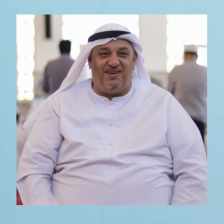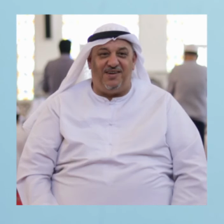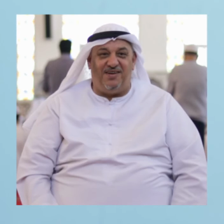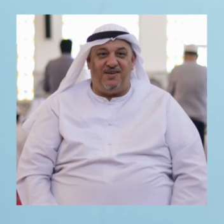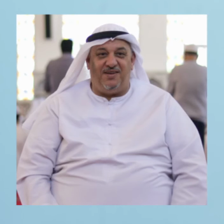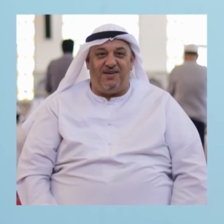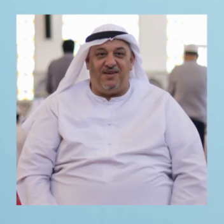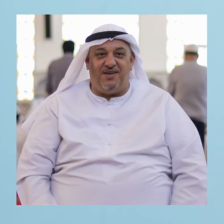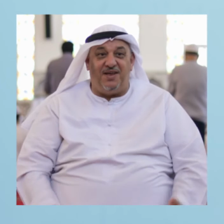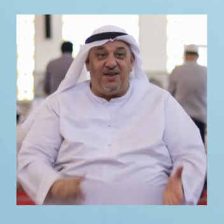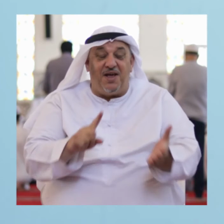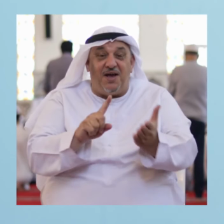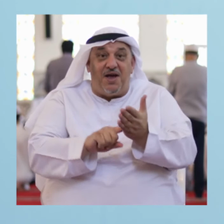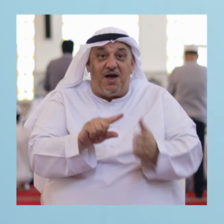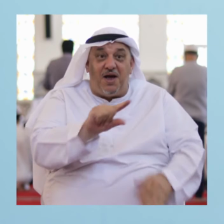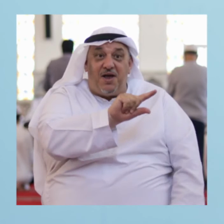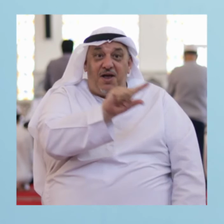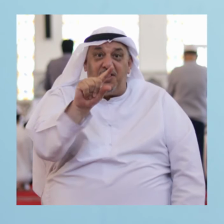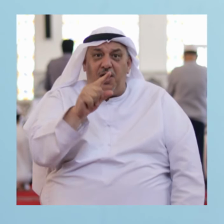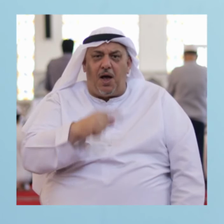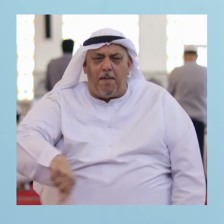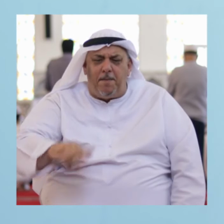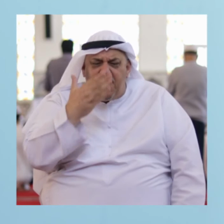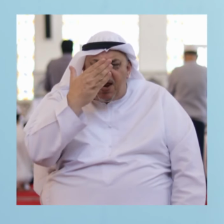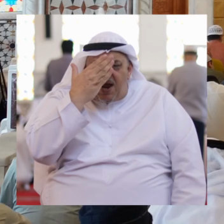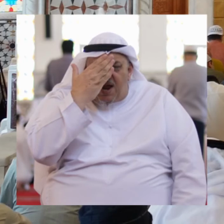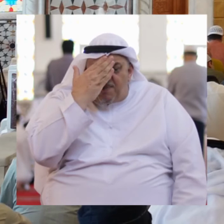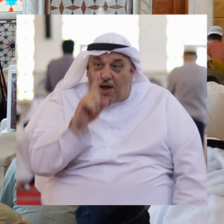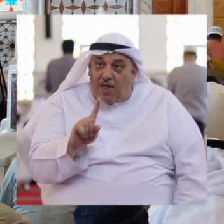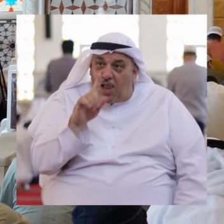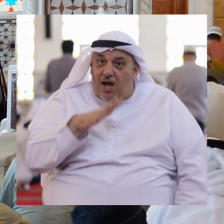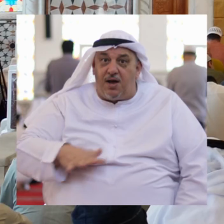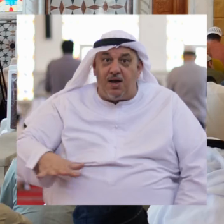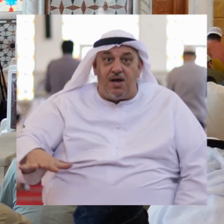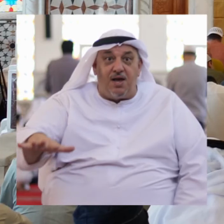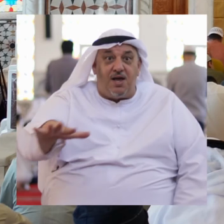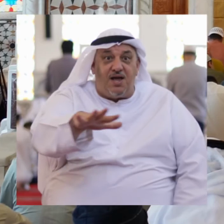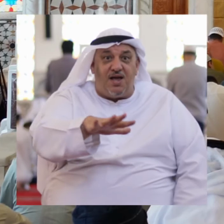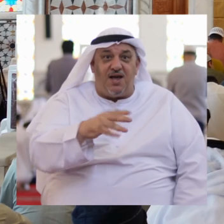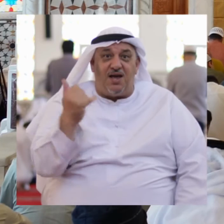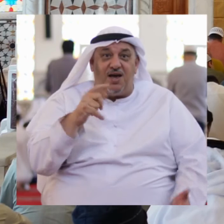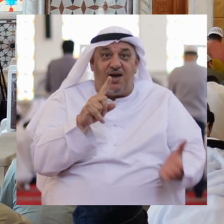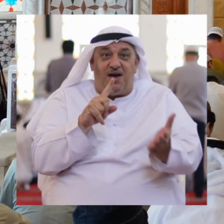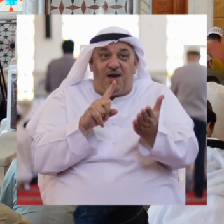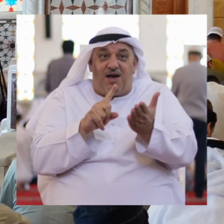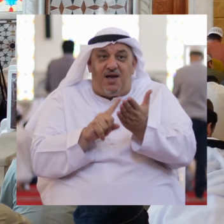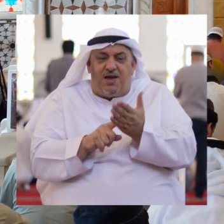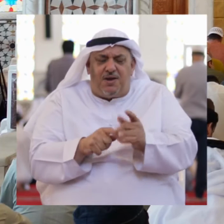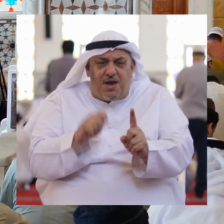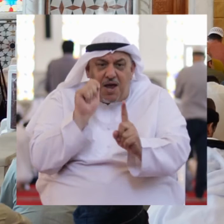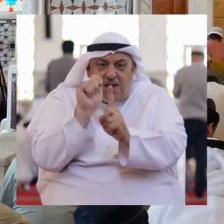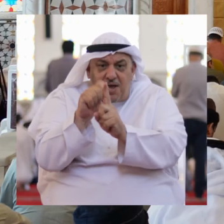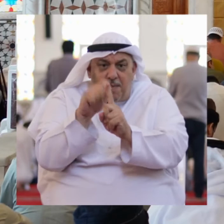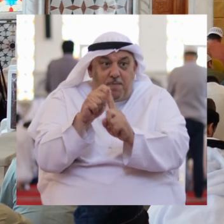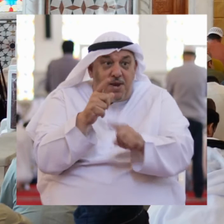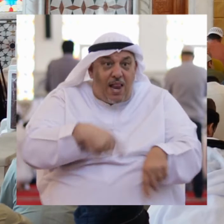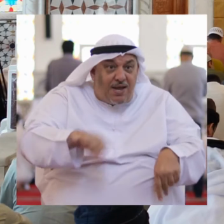وفي ذلك يا عباد الله حس على زياره